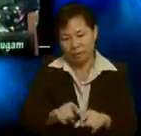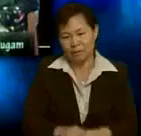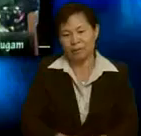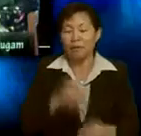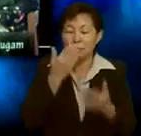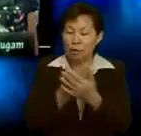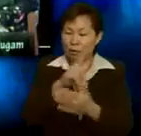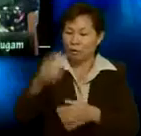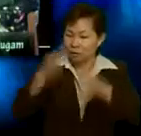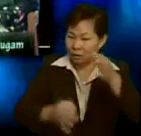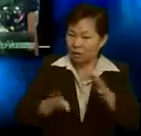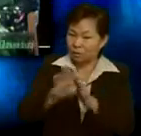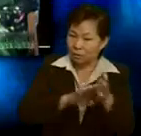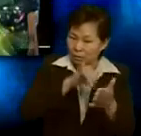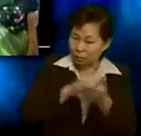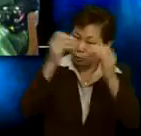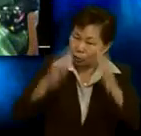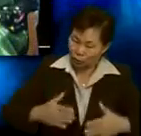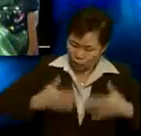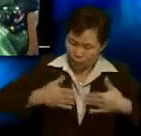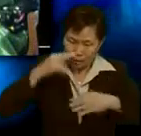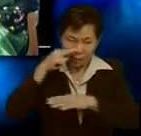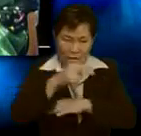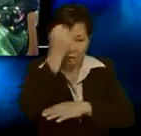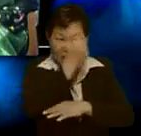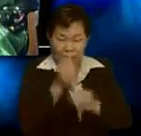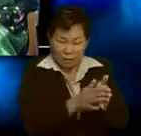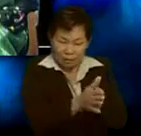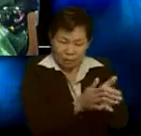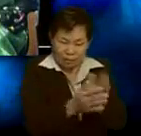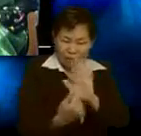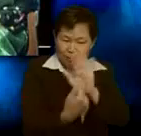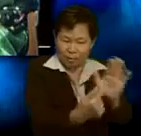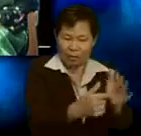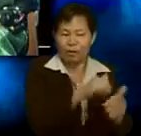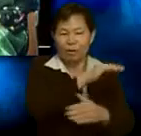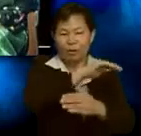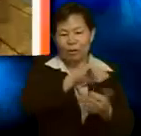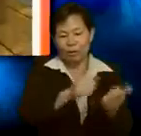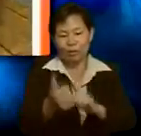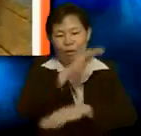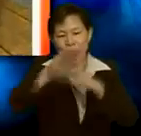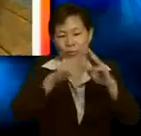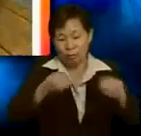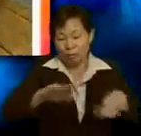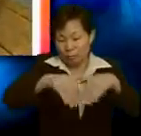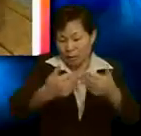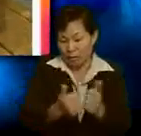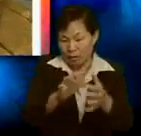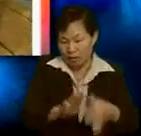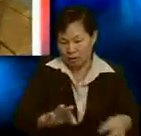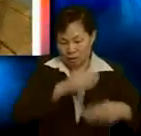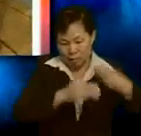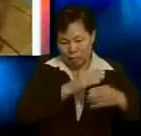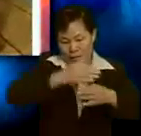peperiksaan. Baguslah jika begitu. Cikgu gembira melihat sikap kerajinan yang dipamerkan oleh para pelajar. Bagaimanakah dengan